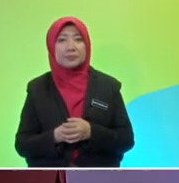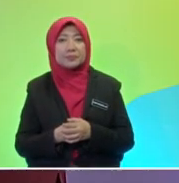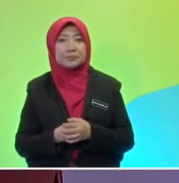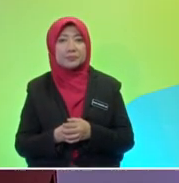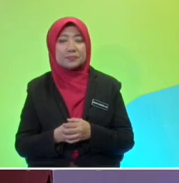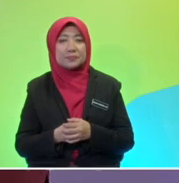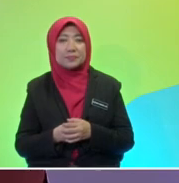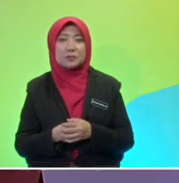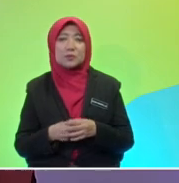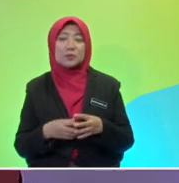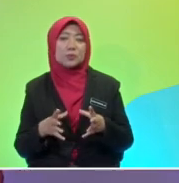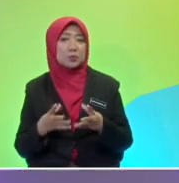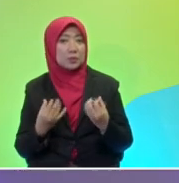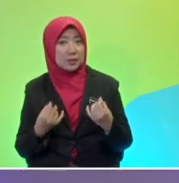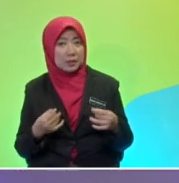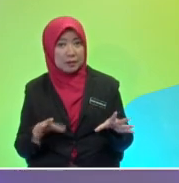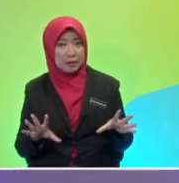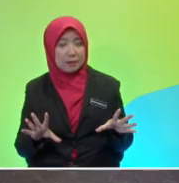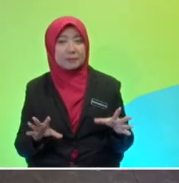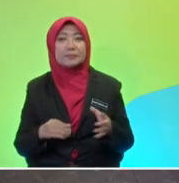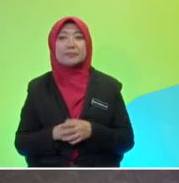sampai ke sini terakhir